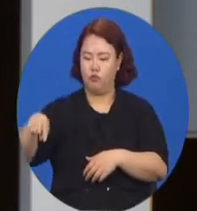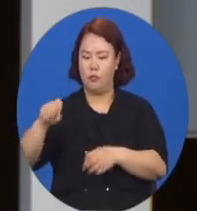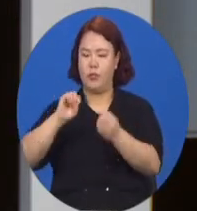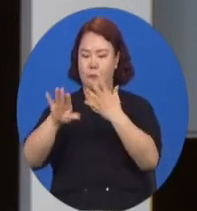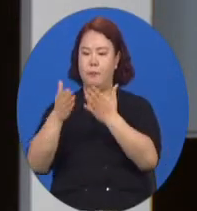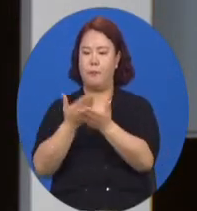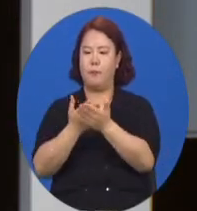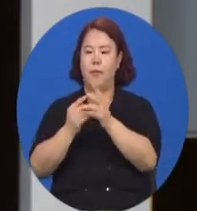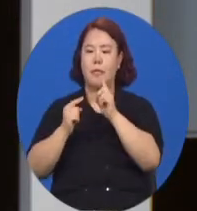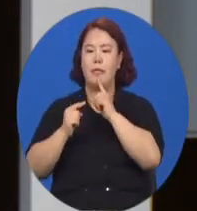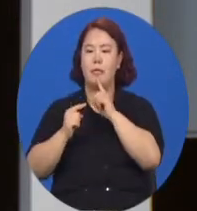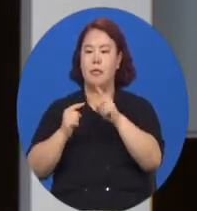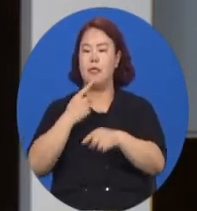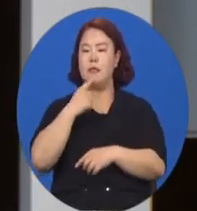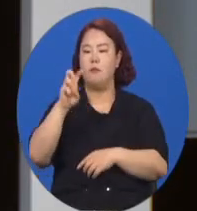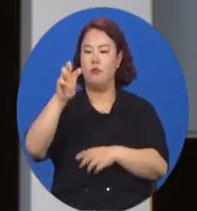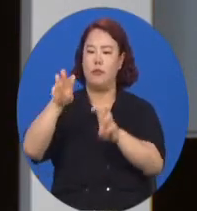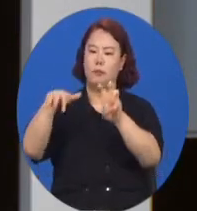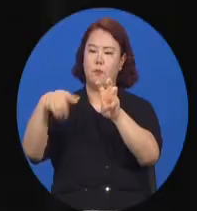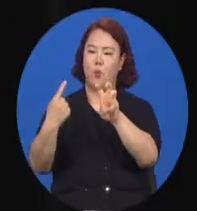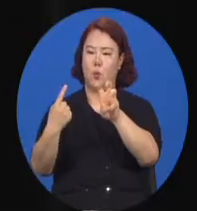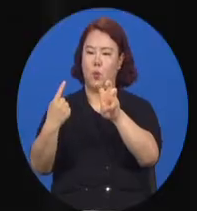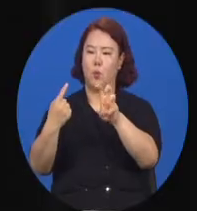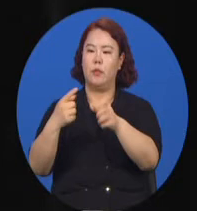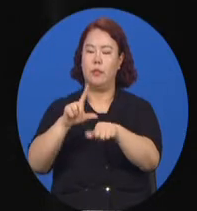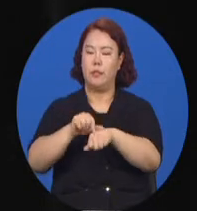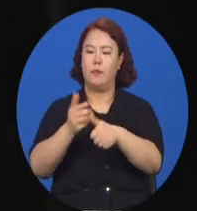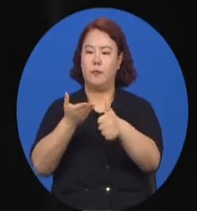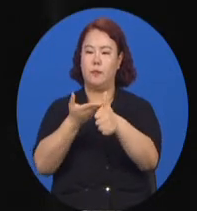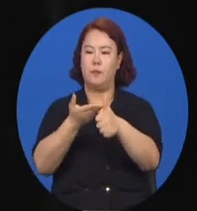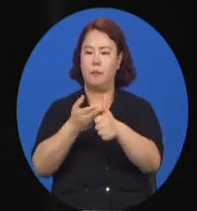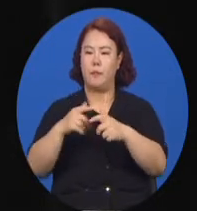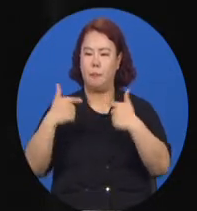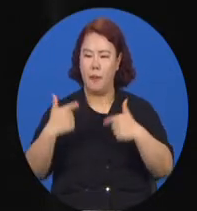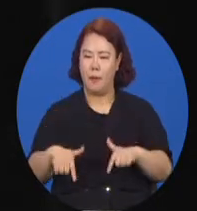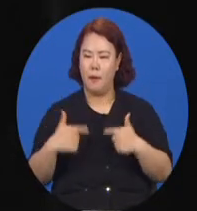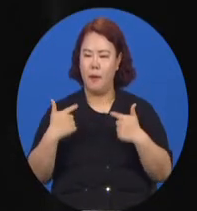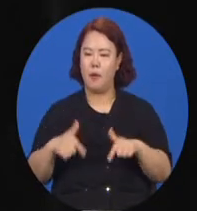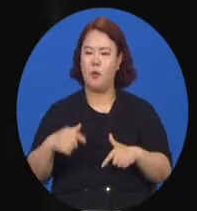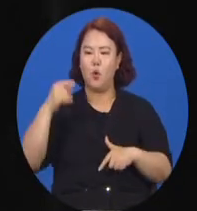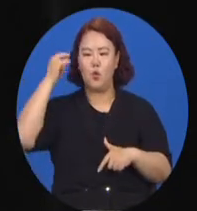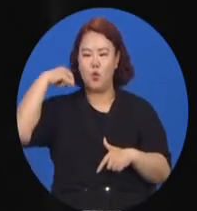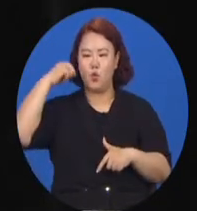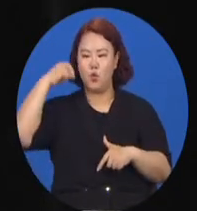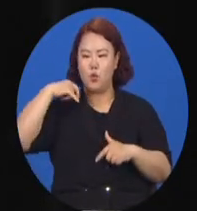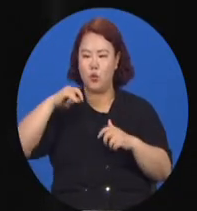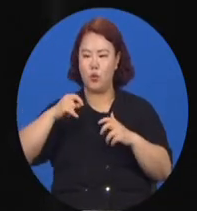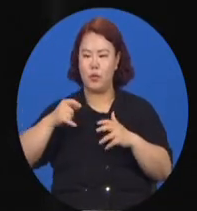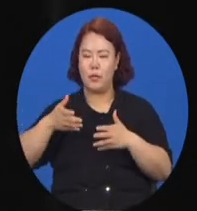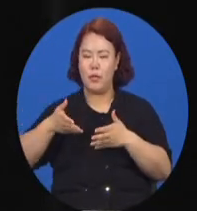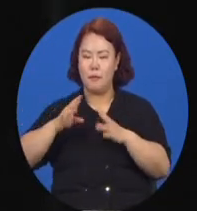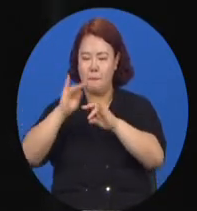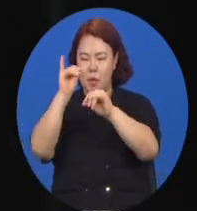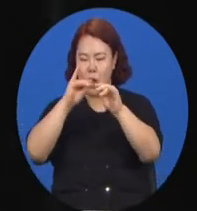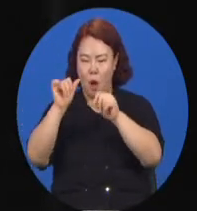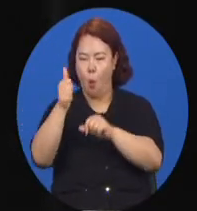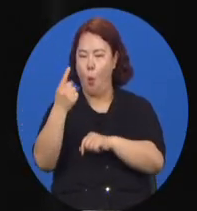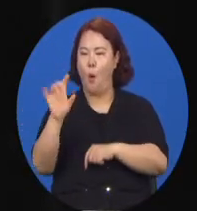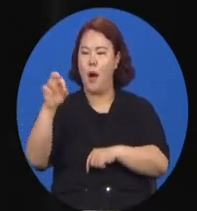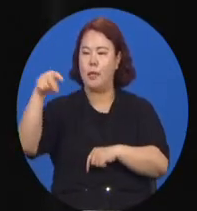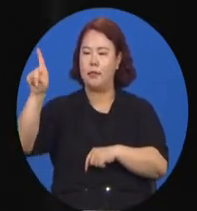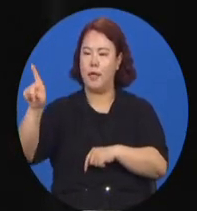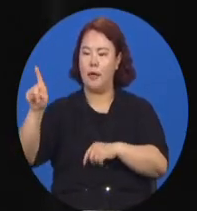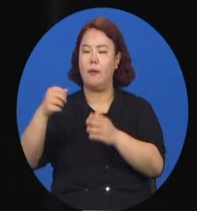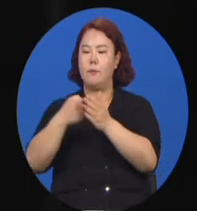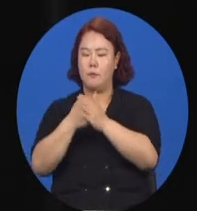1분 30초 시간 드리 겠습니다. 예, 매년 이 중국발 황사나 미세먼지로 인해서